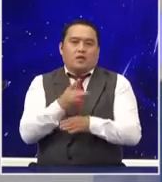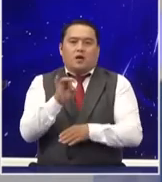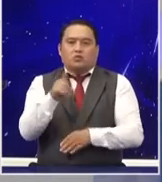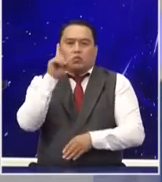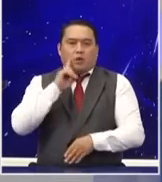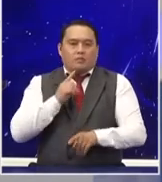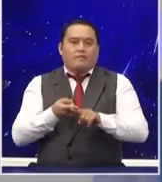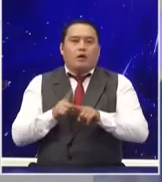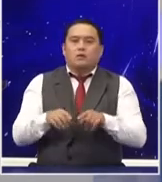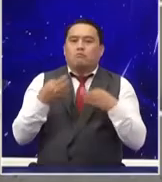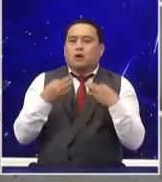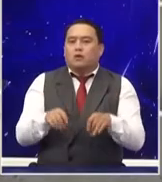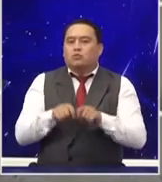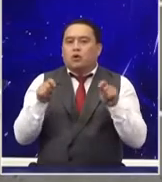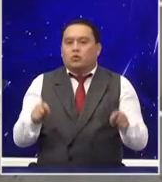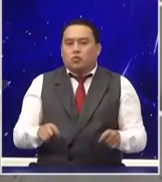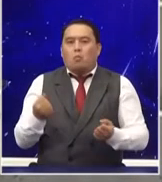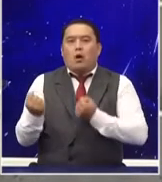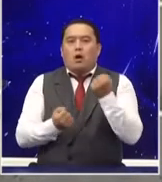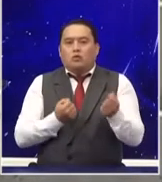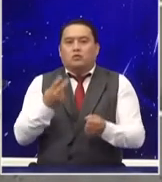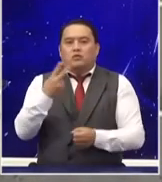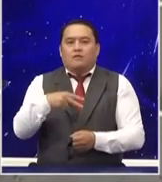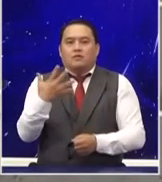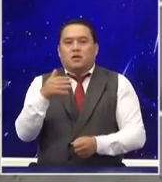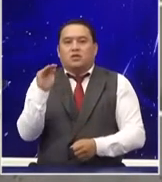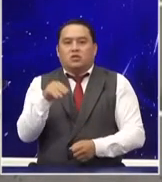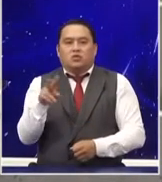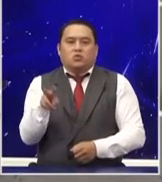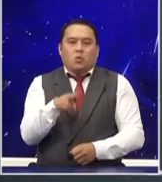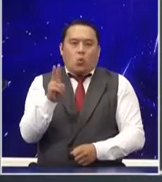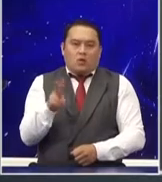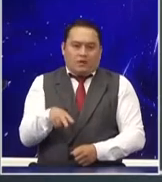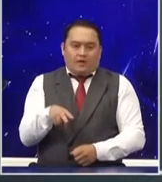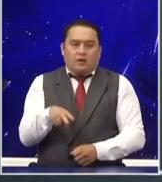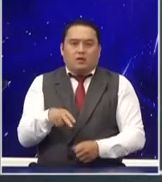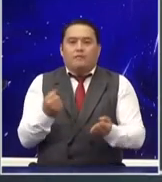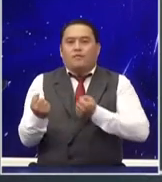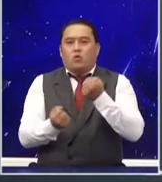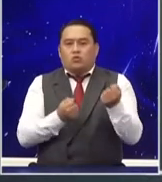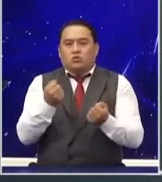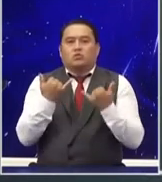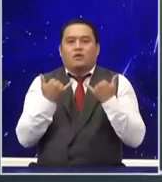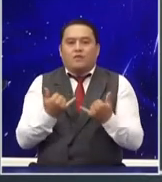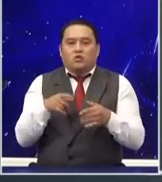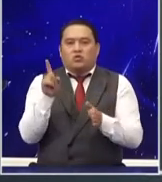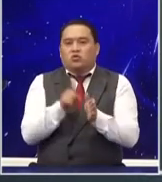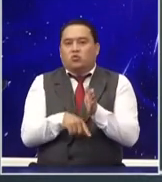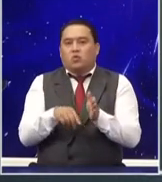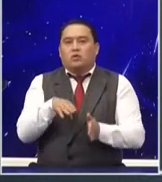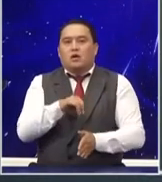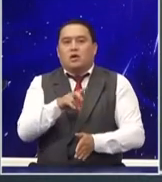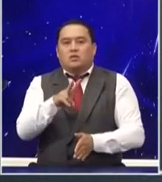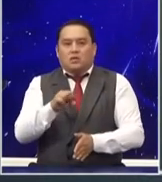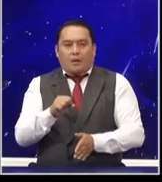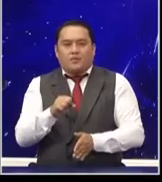емкими. Это позволит создать доступную машину стоимостью 25 тысяч долларов, да еще с автопилотом. Сейчас самая дешевая Tesla